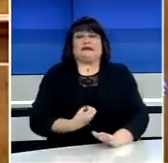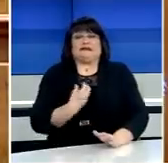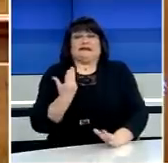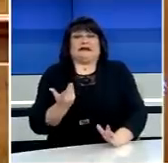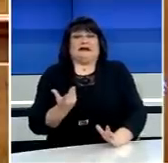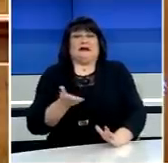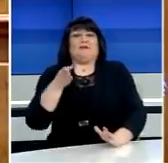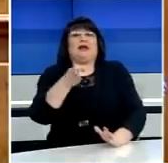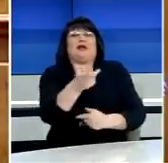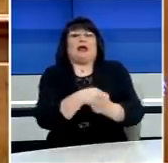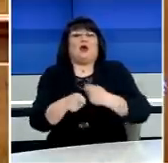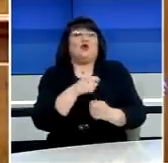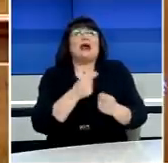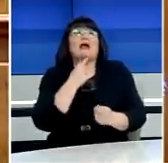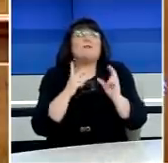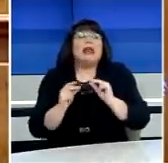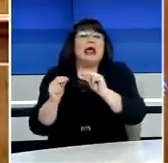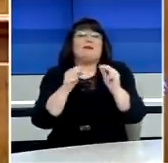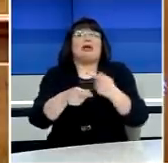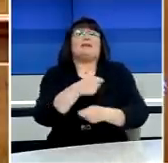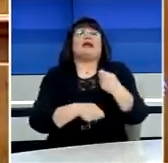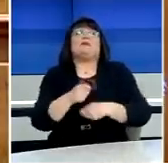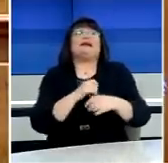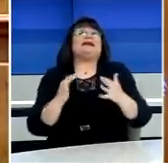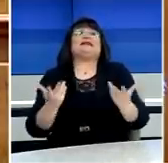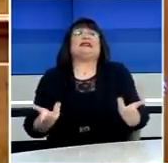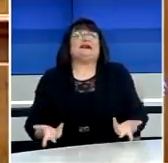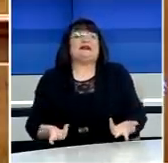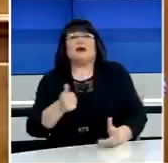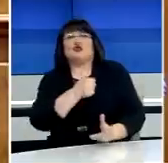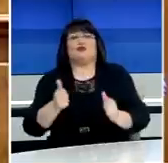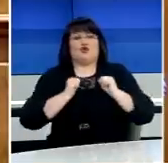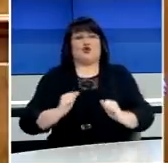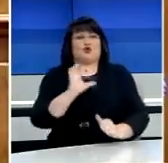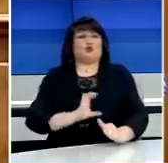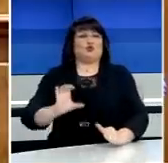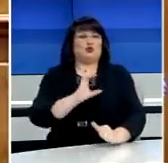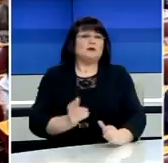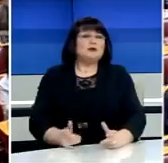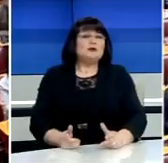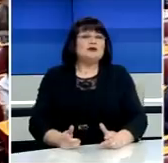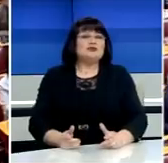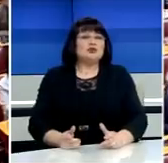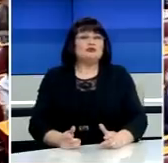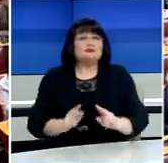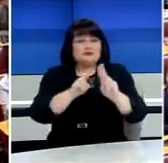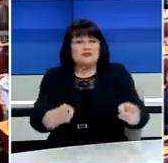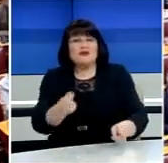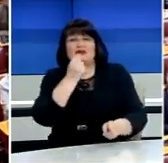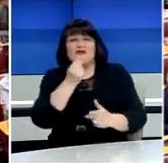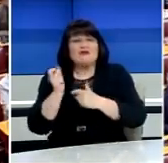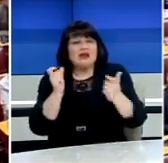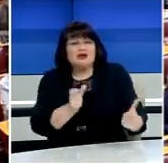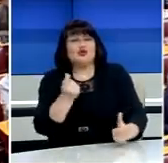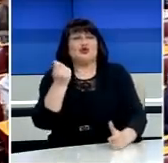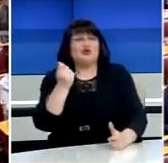βγαίνει στην αγορά, όταν μιλάει με επιχειρηματίες, και όχι μόνο του τουρισμού, επιχειρηματίες της εστίασης ότι η